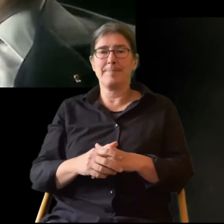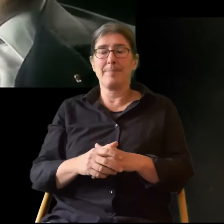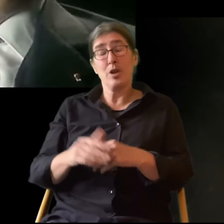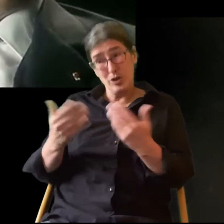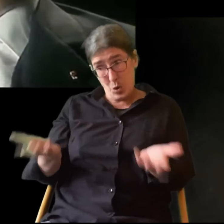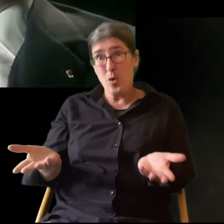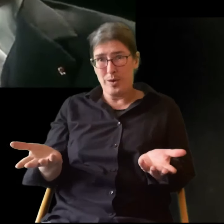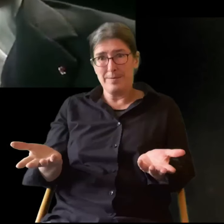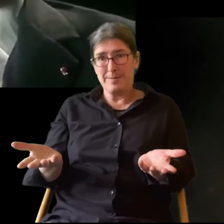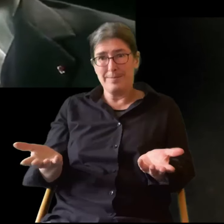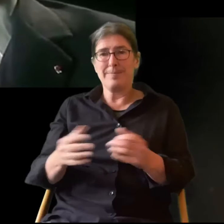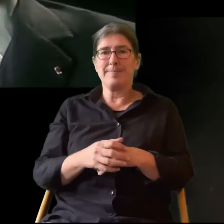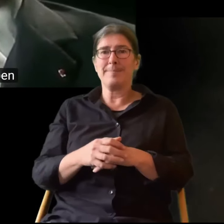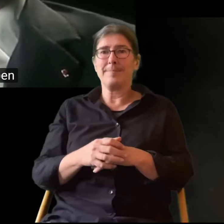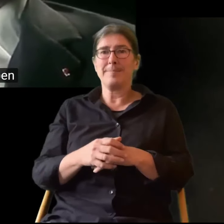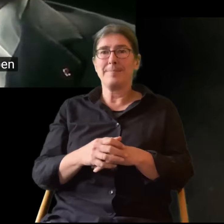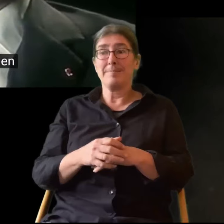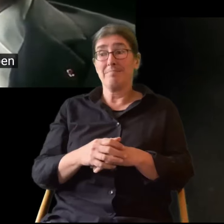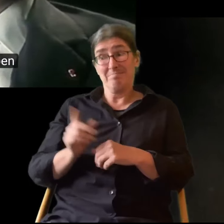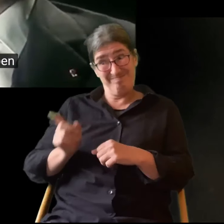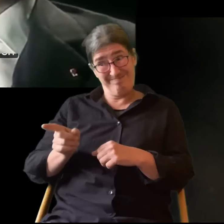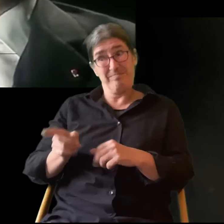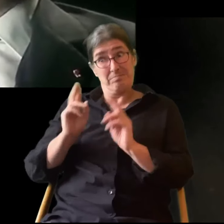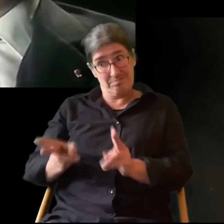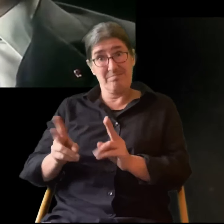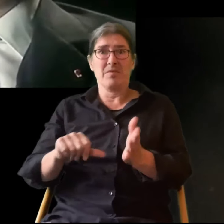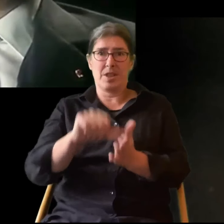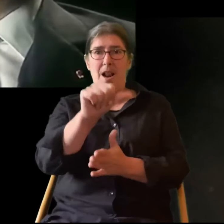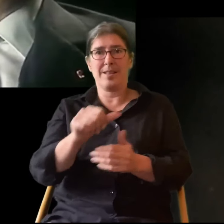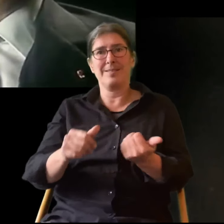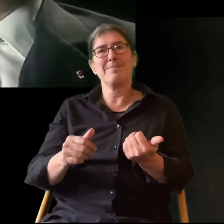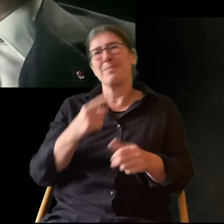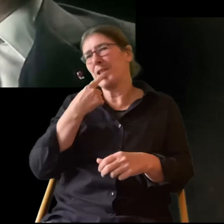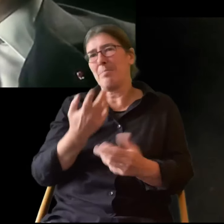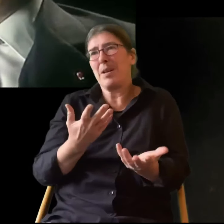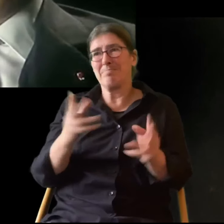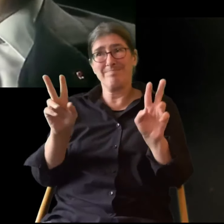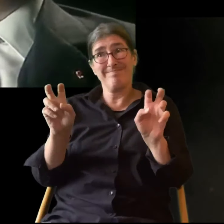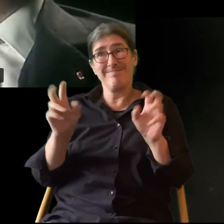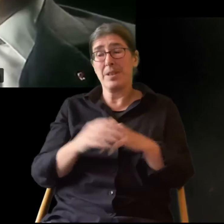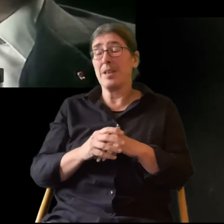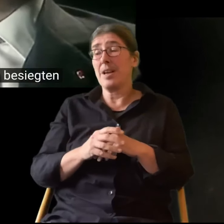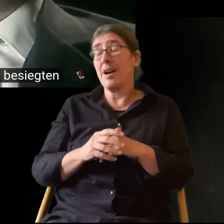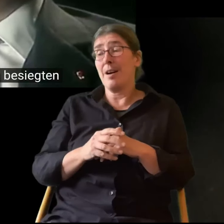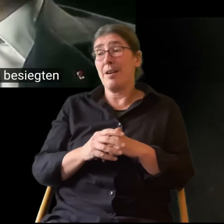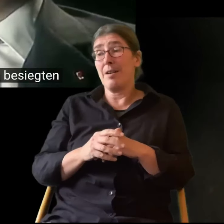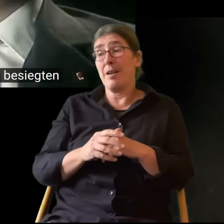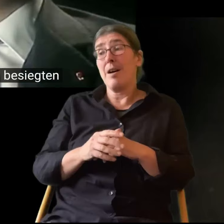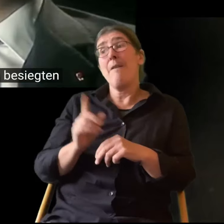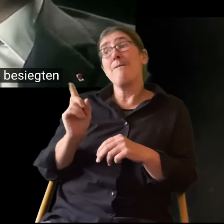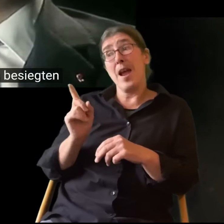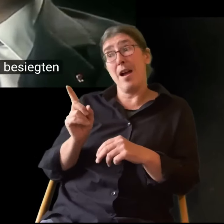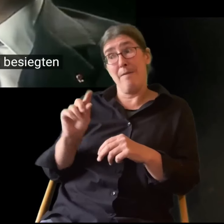So ist es nun einmal. Und sie haben gezahlt. Wie sagt man so schön? Wehe den